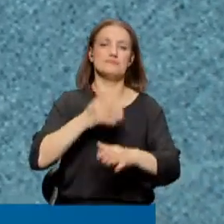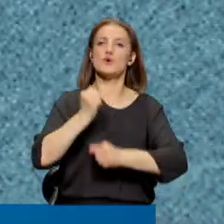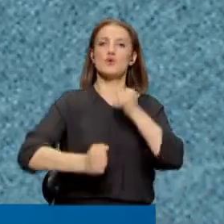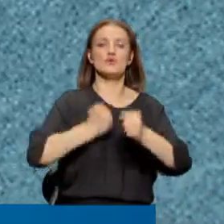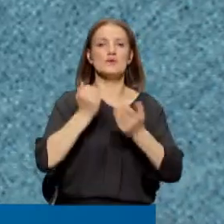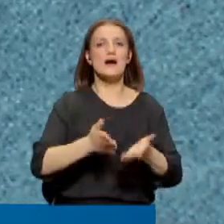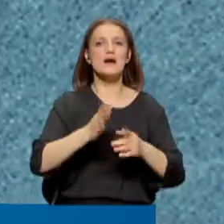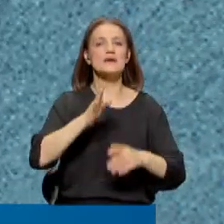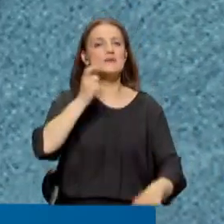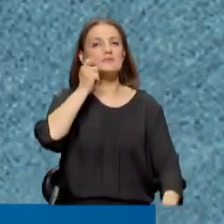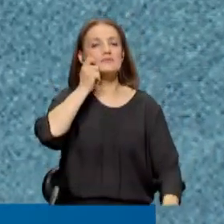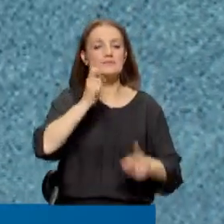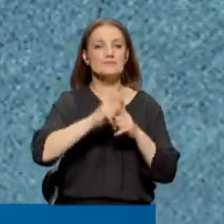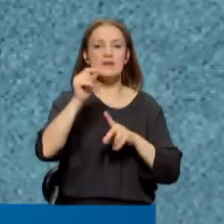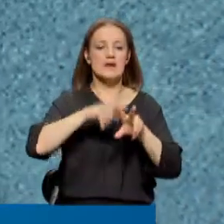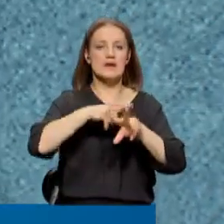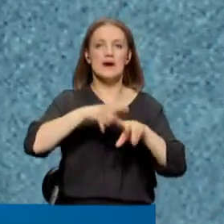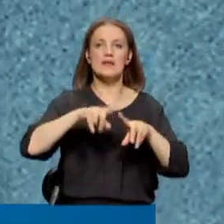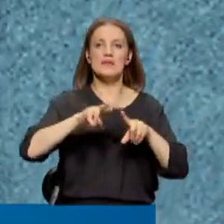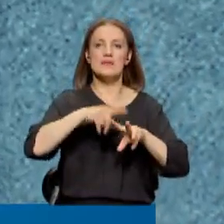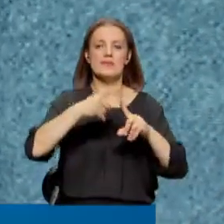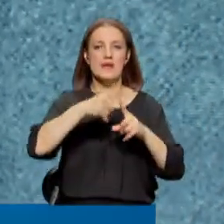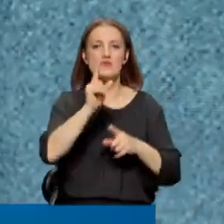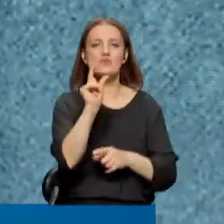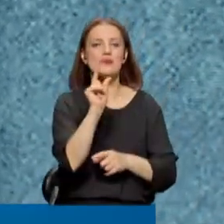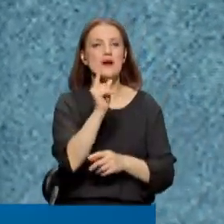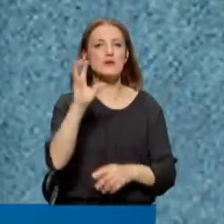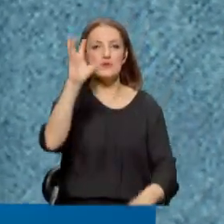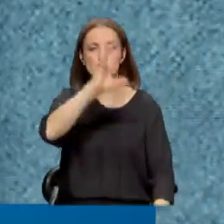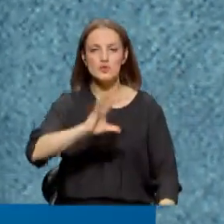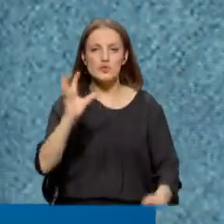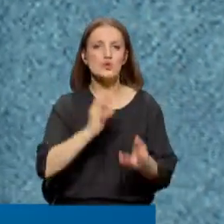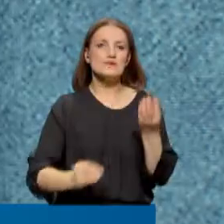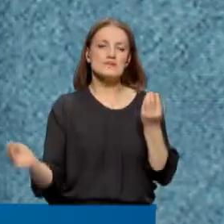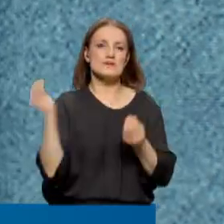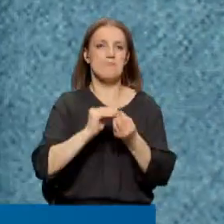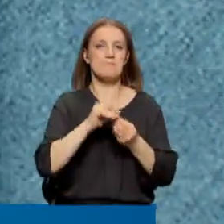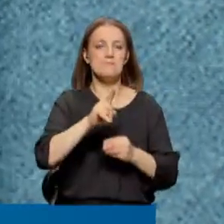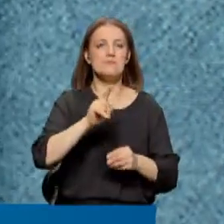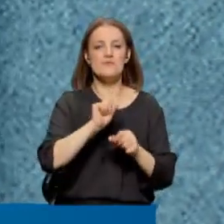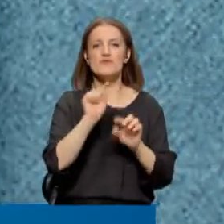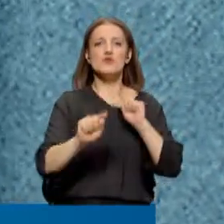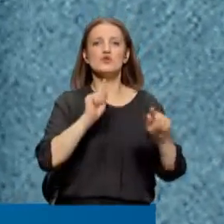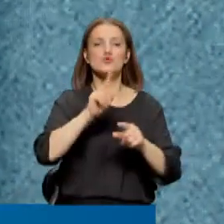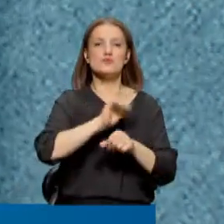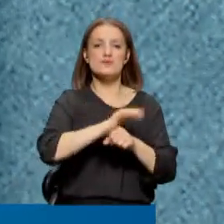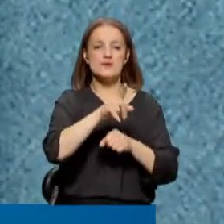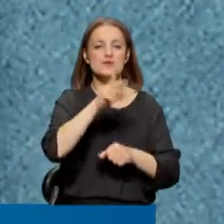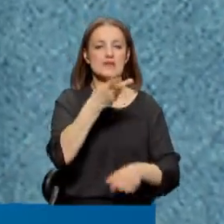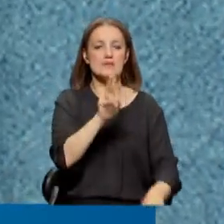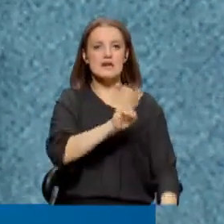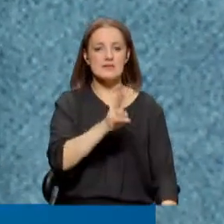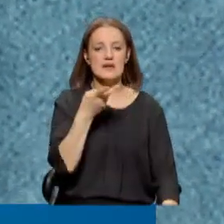koştular. Diyanetten umre turuna fahiş zam. Bir başka haber, pandemi nedeniyle 2020